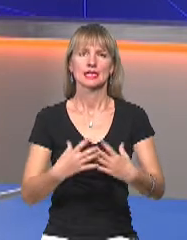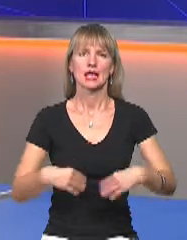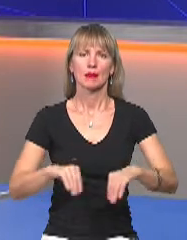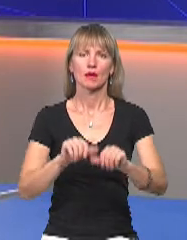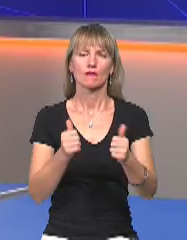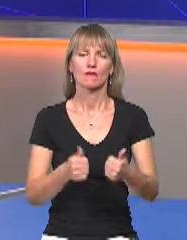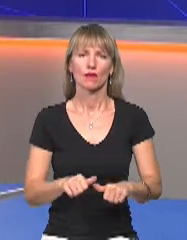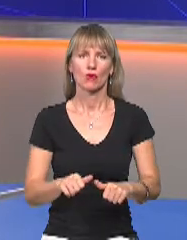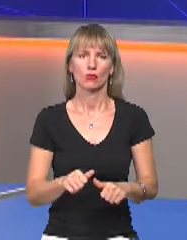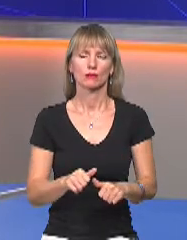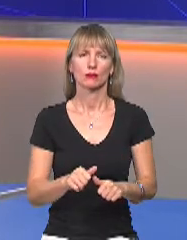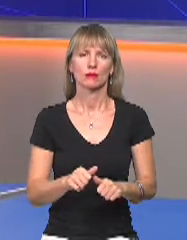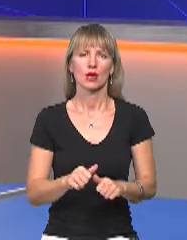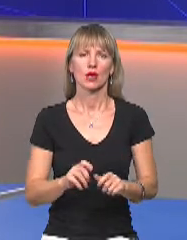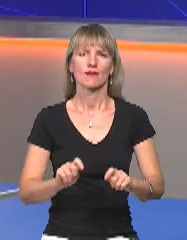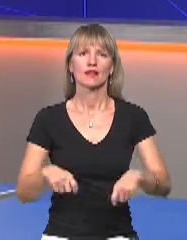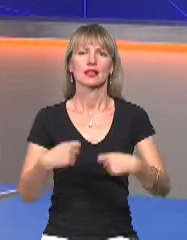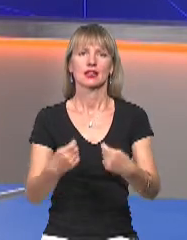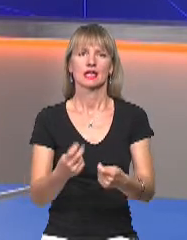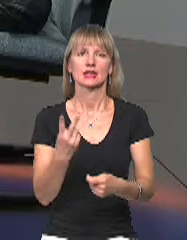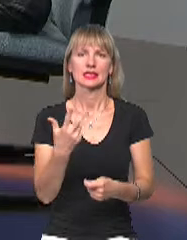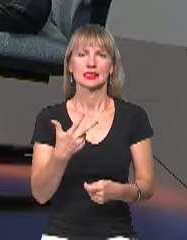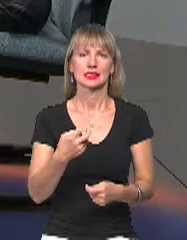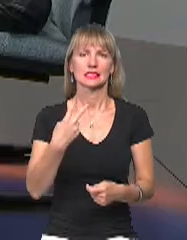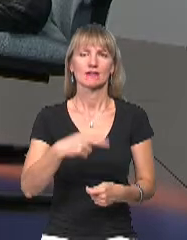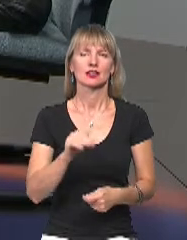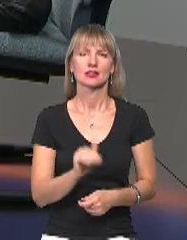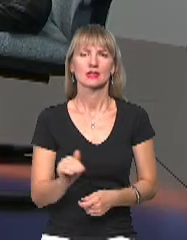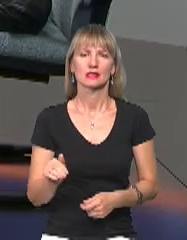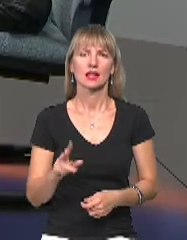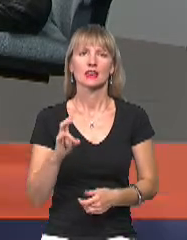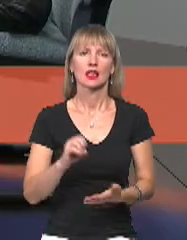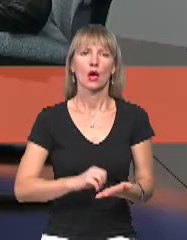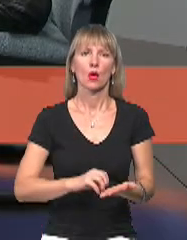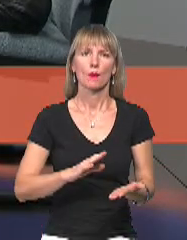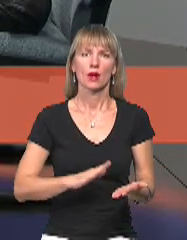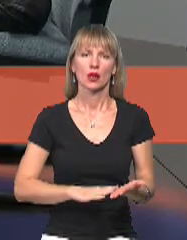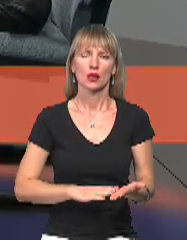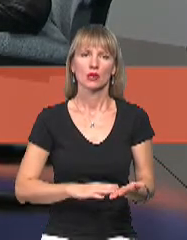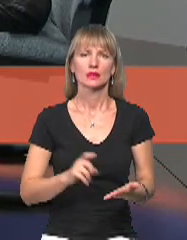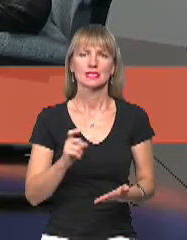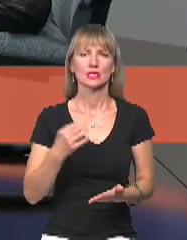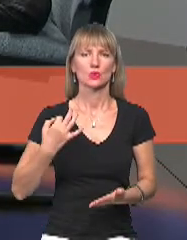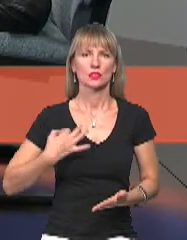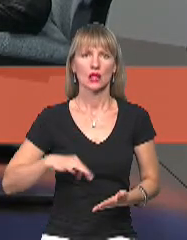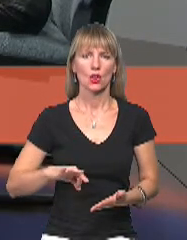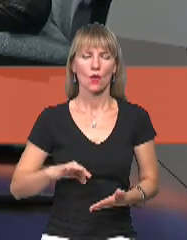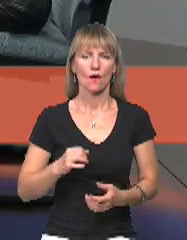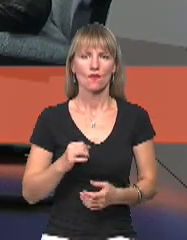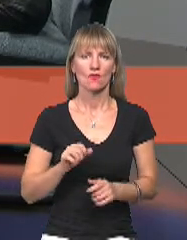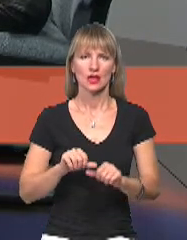влаштувати 322 дітей. Але на обліку з усиновлення із